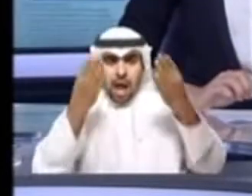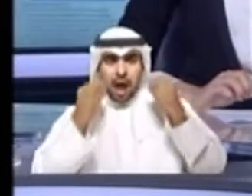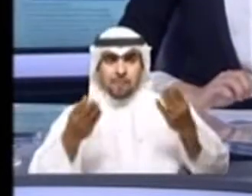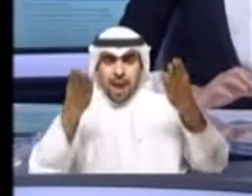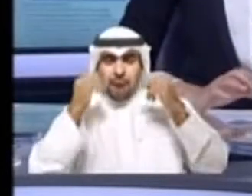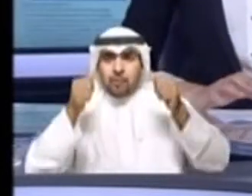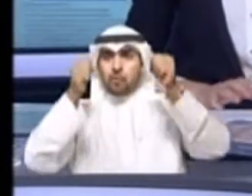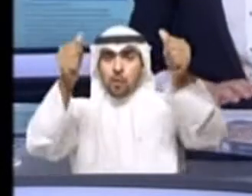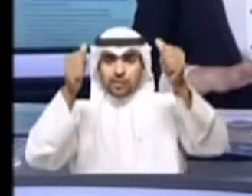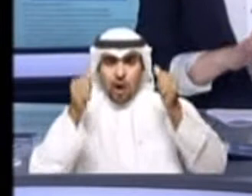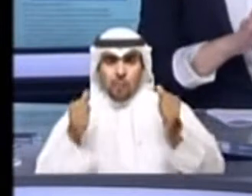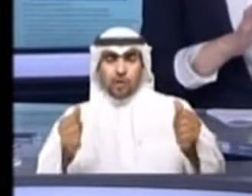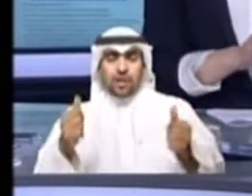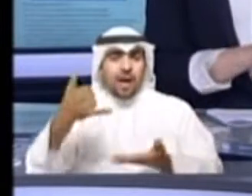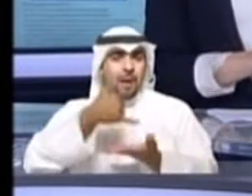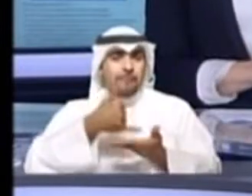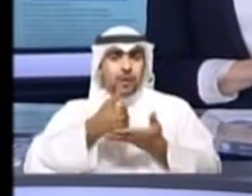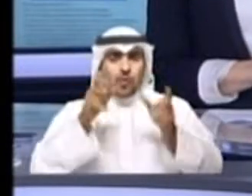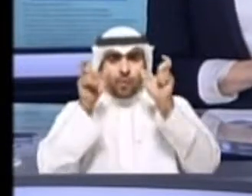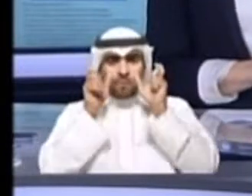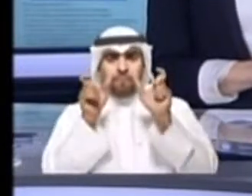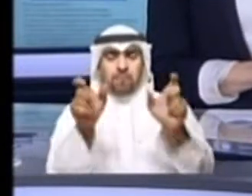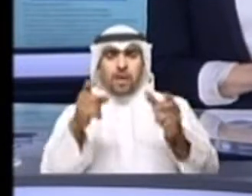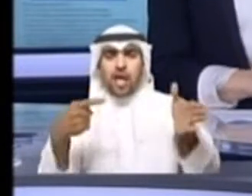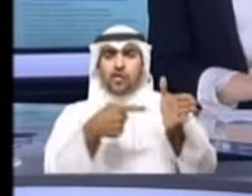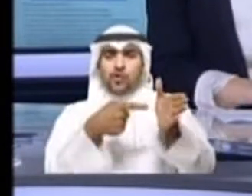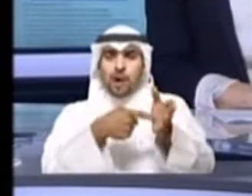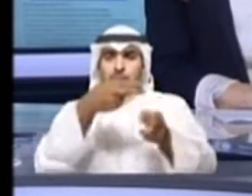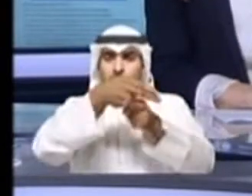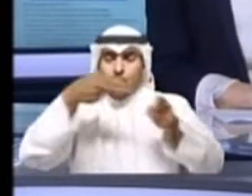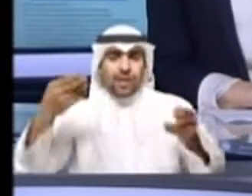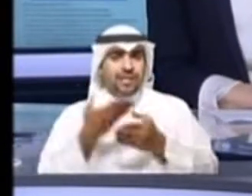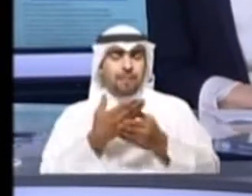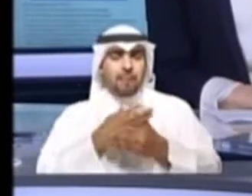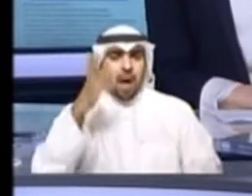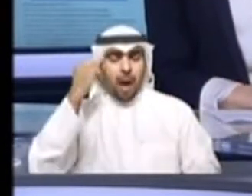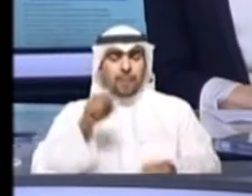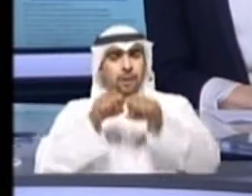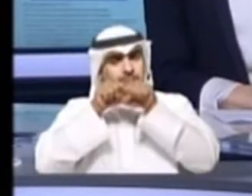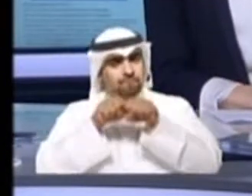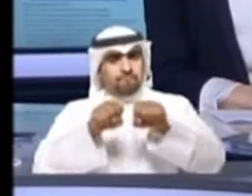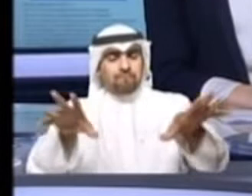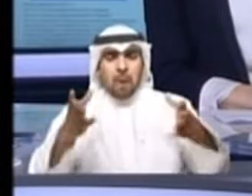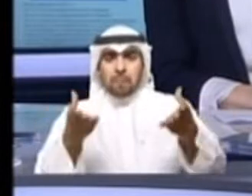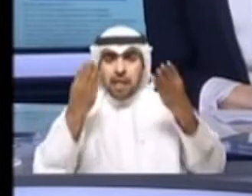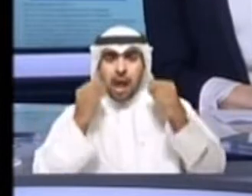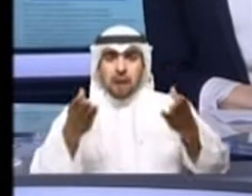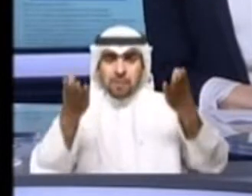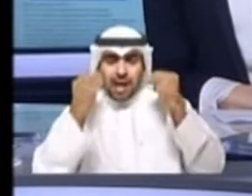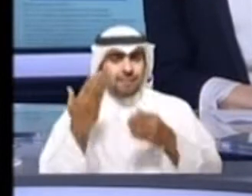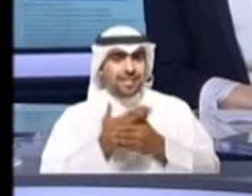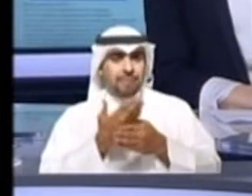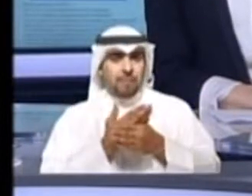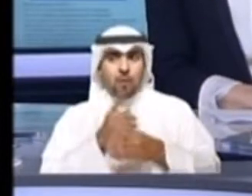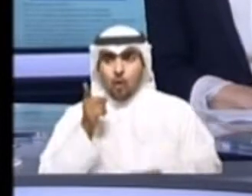على إقامته بشكل دائم في مختلف الكليات لنشر المعرفة. نعم، الملصق العلمي يهدف إلى حث الطلاب على البحث والمساهمة من